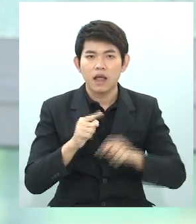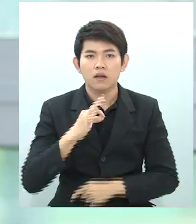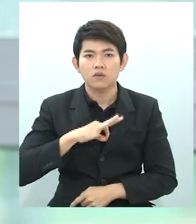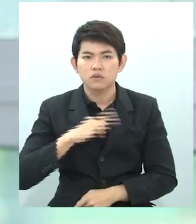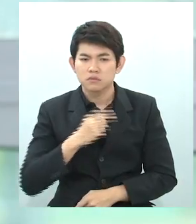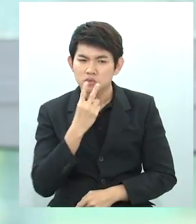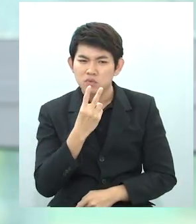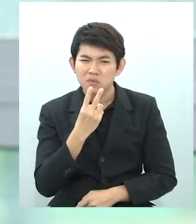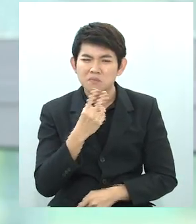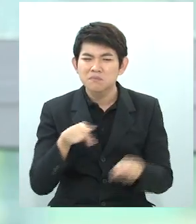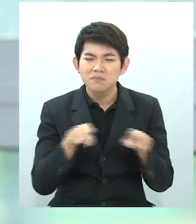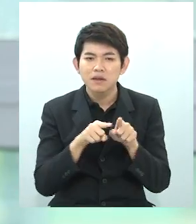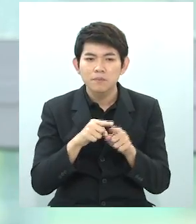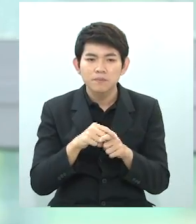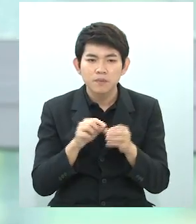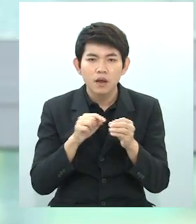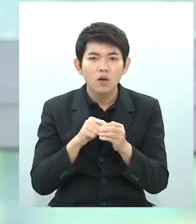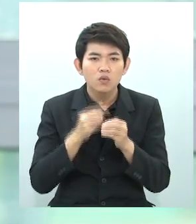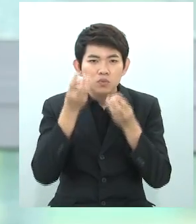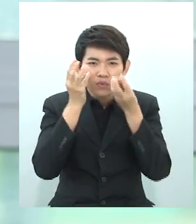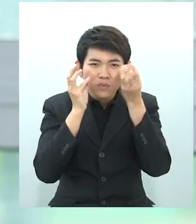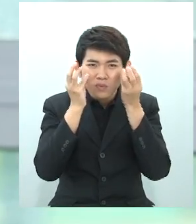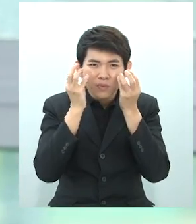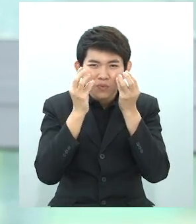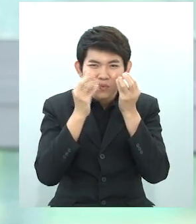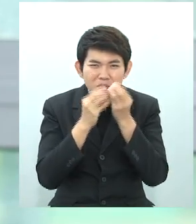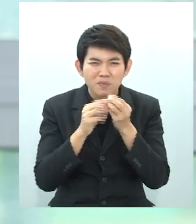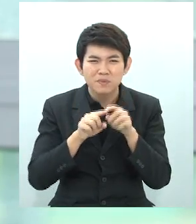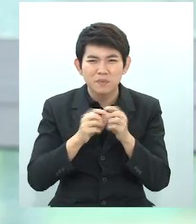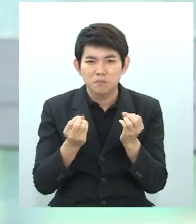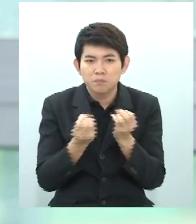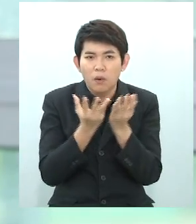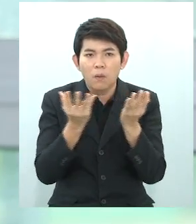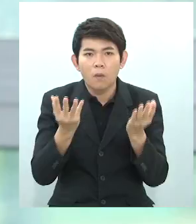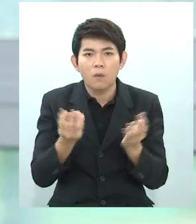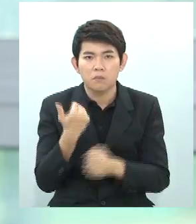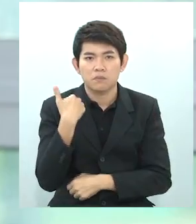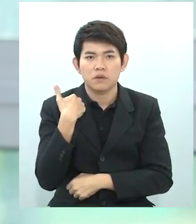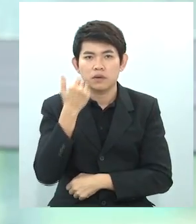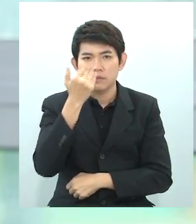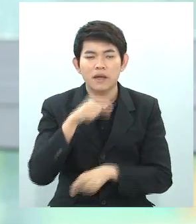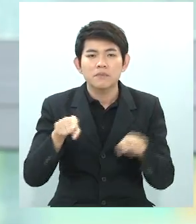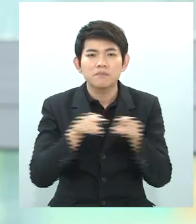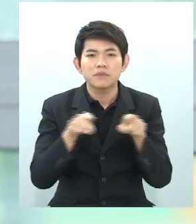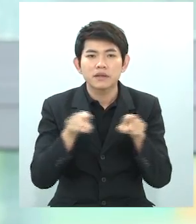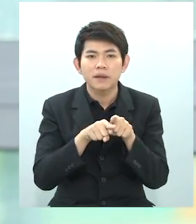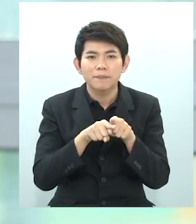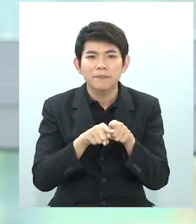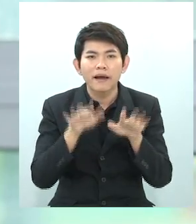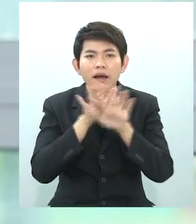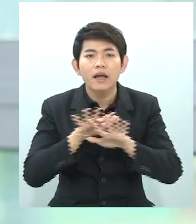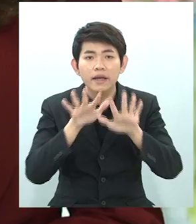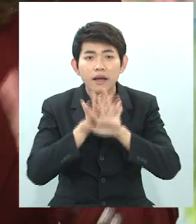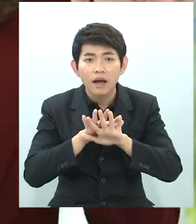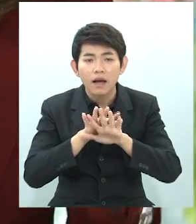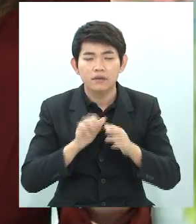รูขุมขนอักเสบก็ได้นะคะเพราะว่าอย่างที่บอกมันก็อาจจะมีลักษณะที่คล้ายคลึงกันเพราะว่ามันก็รูเปิดรูเดียวกันนะคะระหว่างต่อมขนกับต่อม